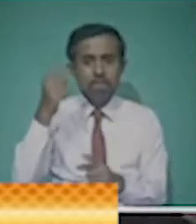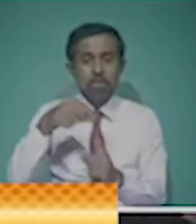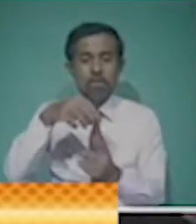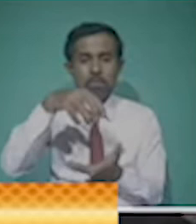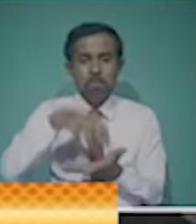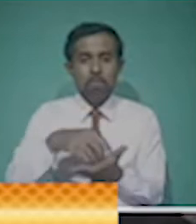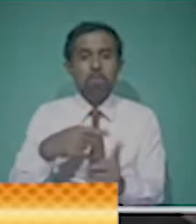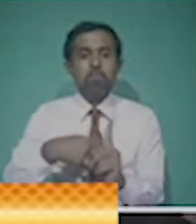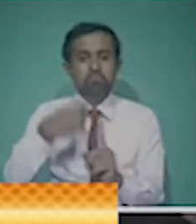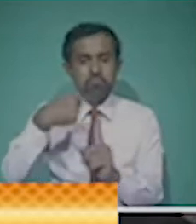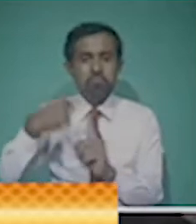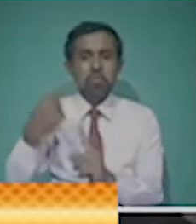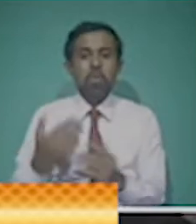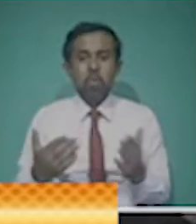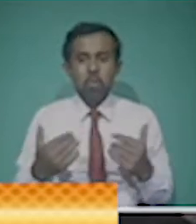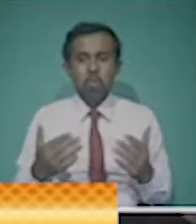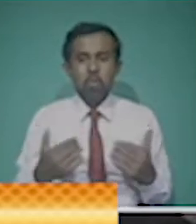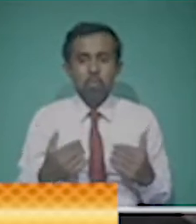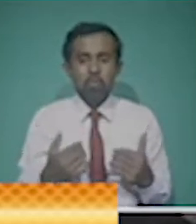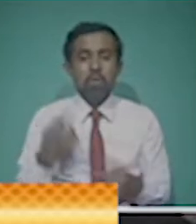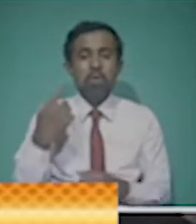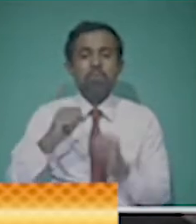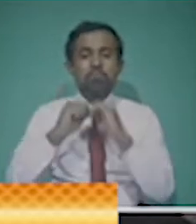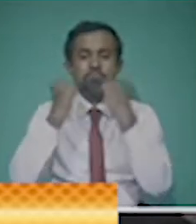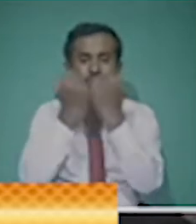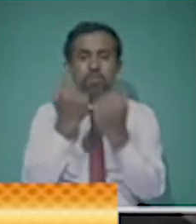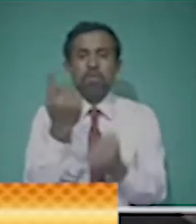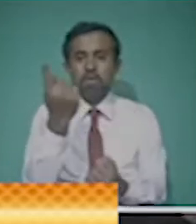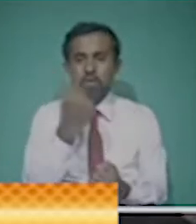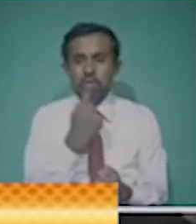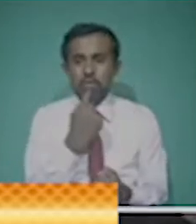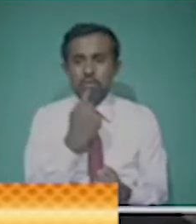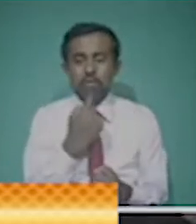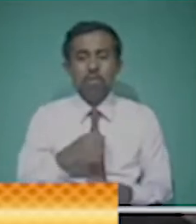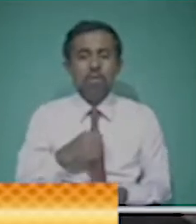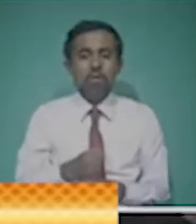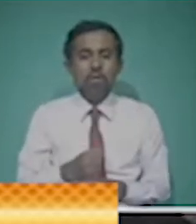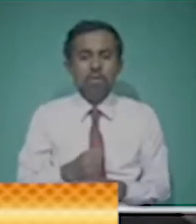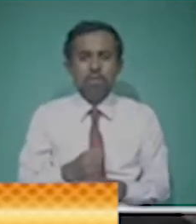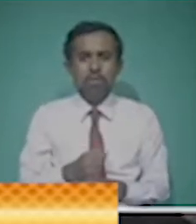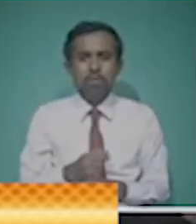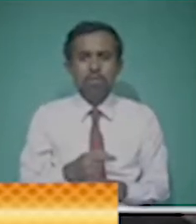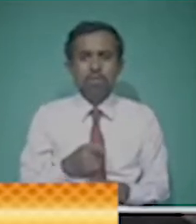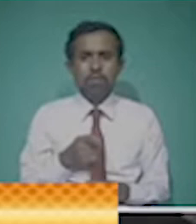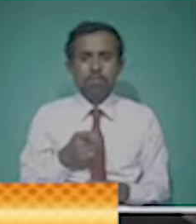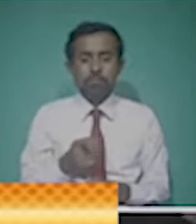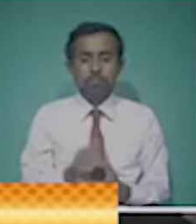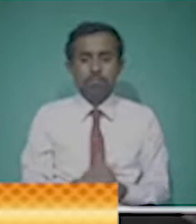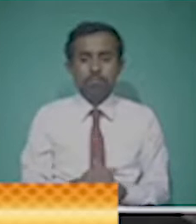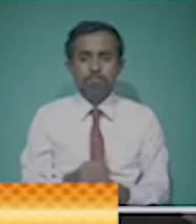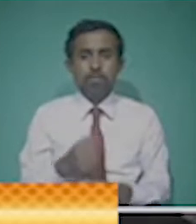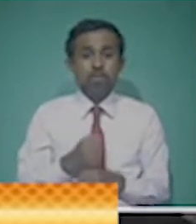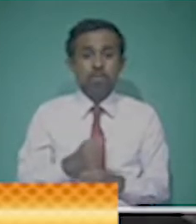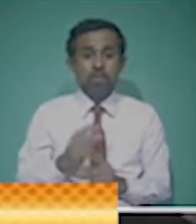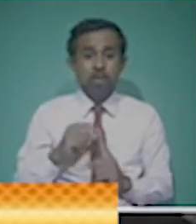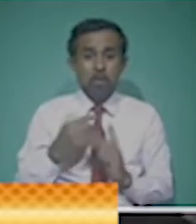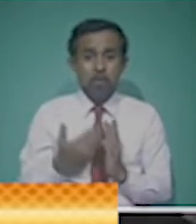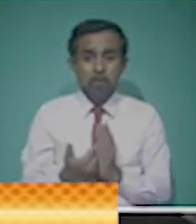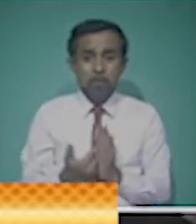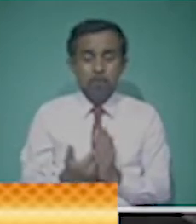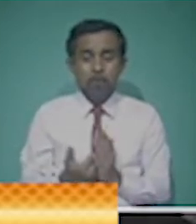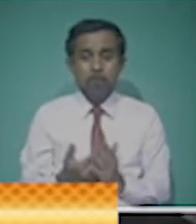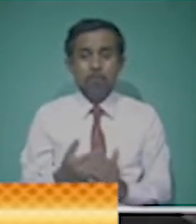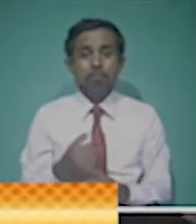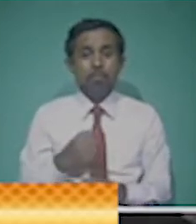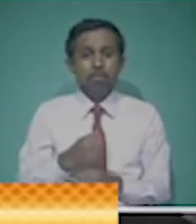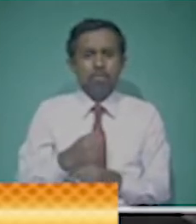போதுமான உந்து சக்தி இல்லாதன் காரணமாகத்தான் இது பின்தள்ளப்பட்டு வருகின்றது என்பதை சொல்லி வருகின்றார்கள். நான் நினைக்கின்றேன் இப்பொழுது